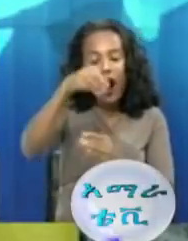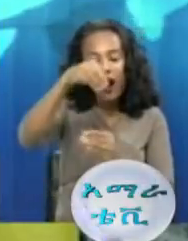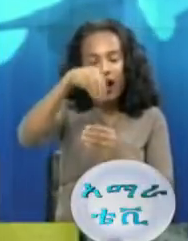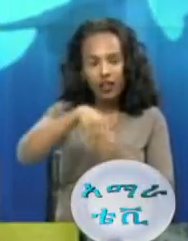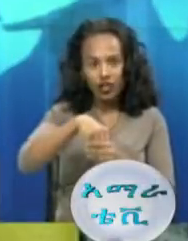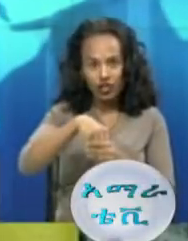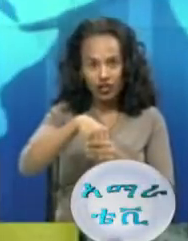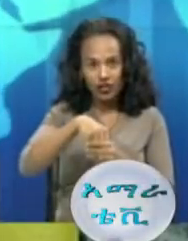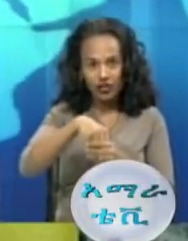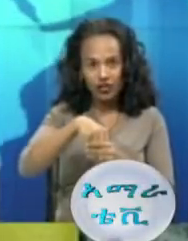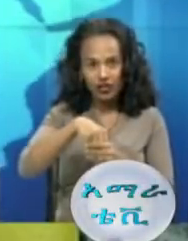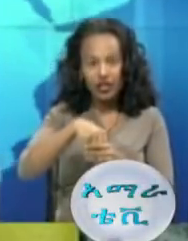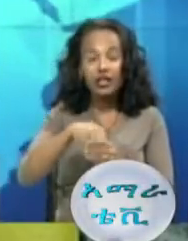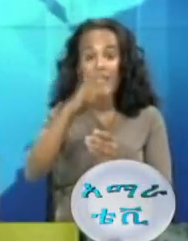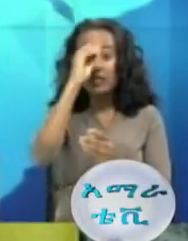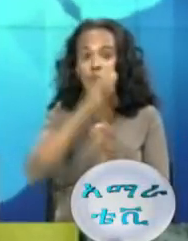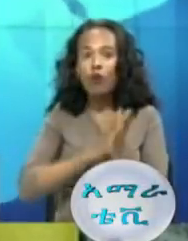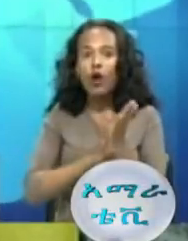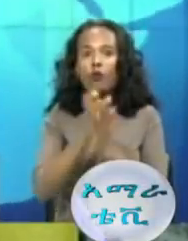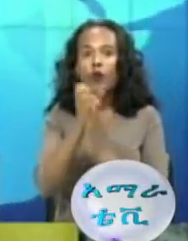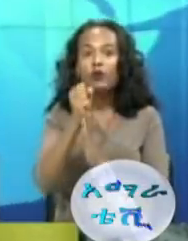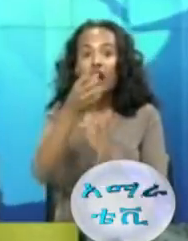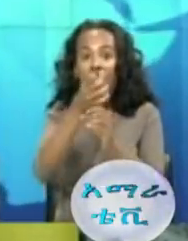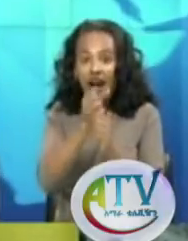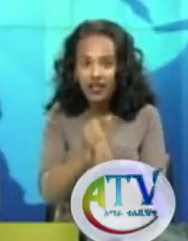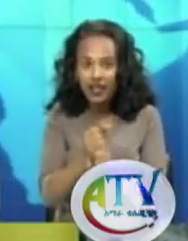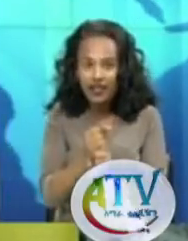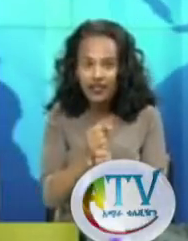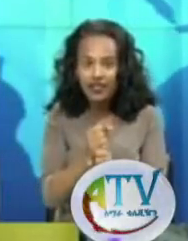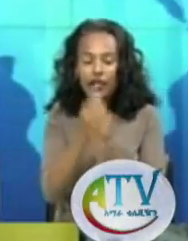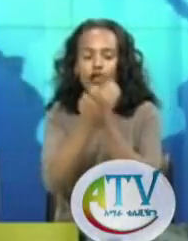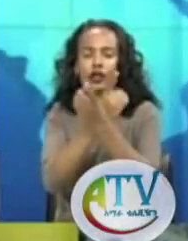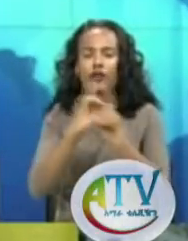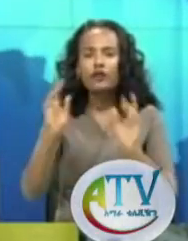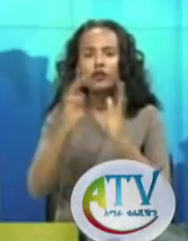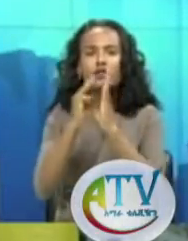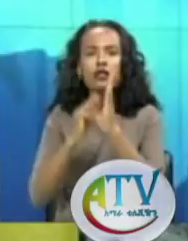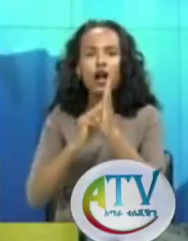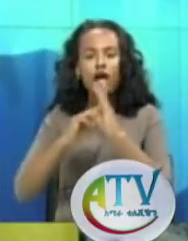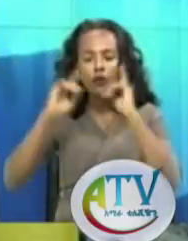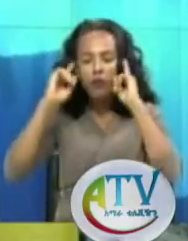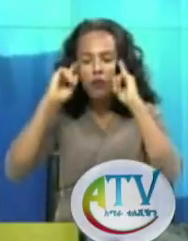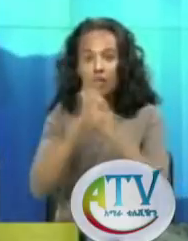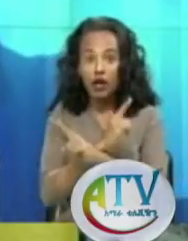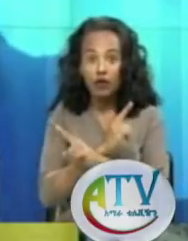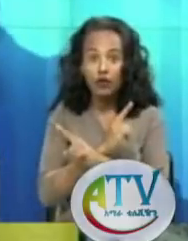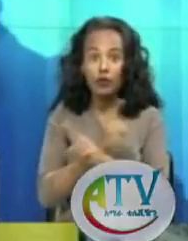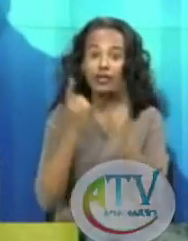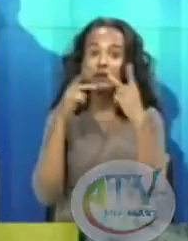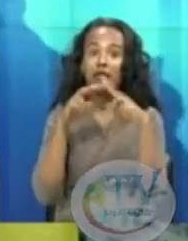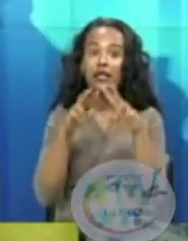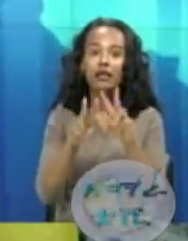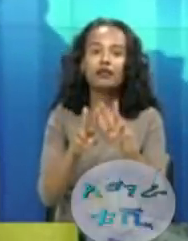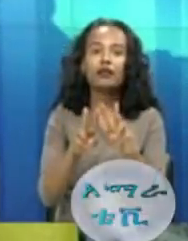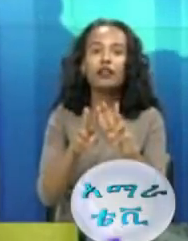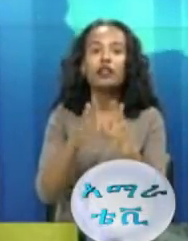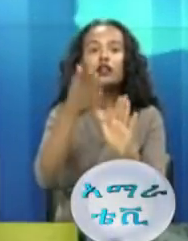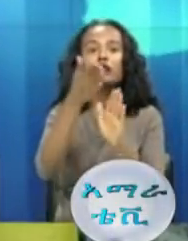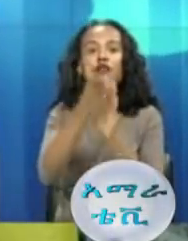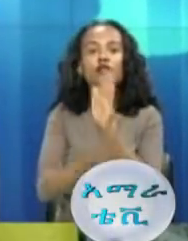አካታችነትን፣ የሰብአዊ መብት አያያዝን፣ የፍትህ ስርዓት መዛነፍን በተመለከተ